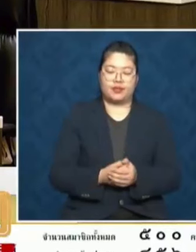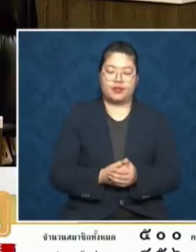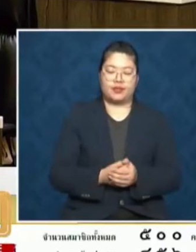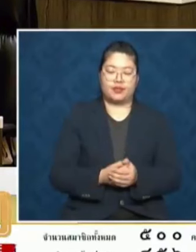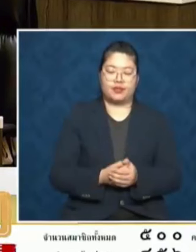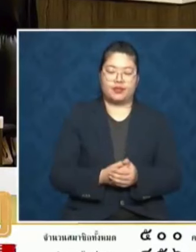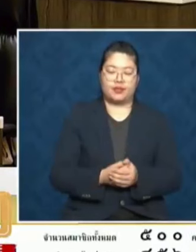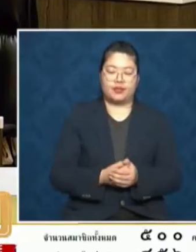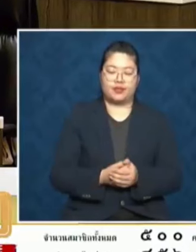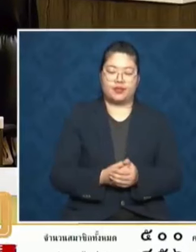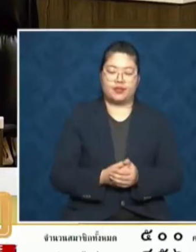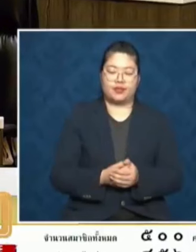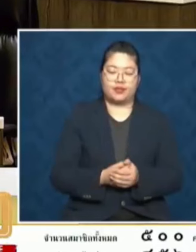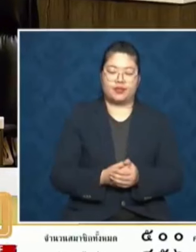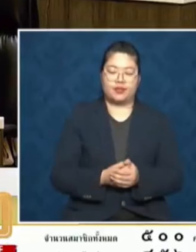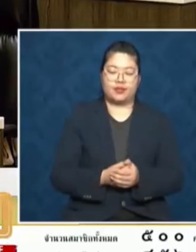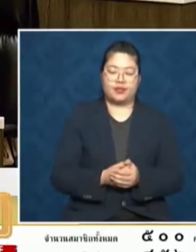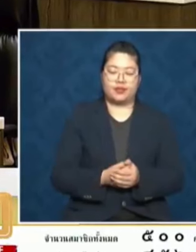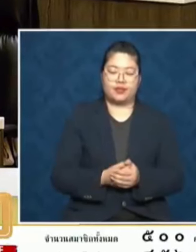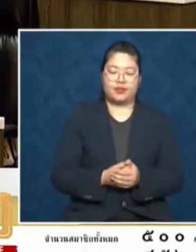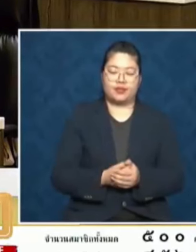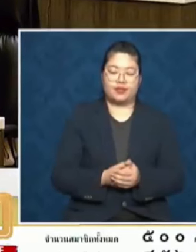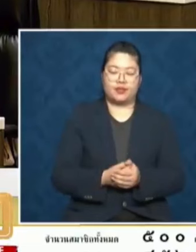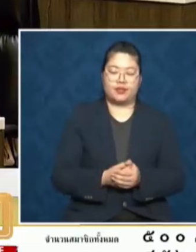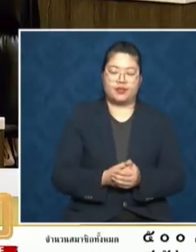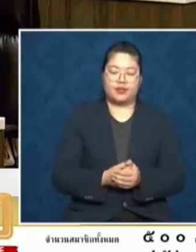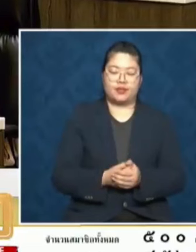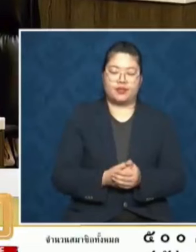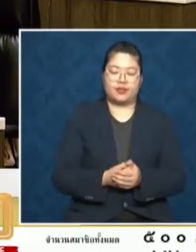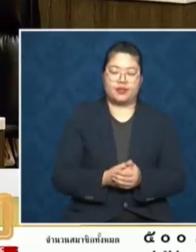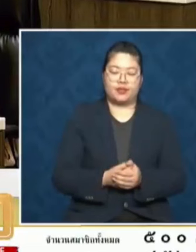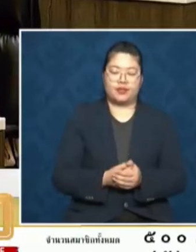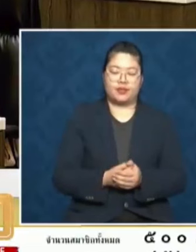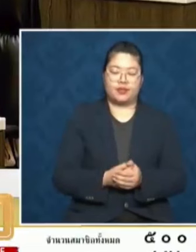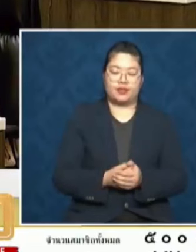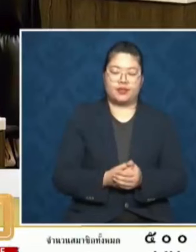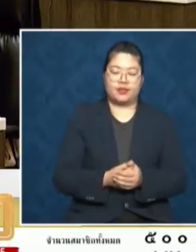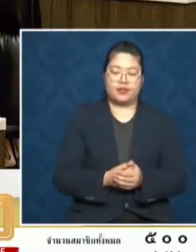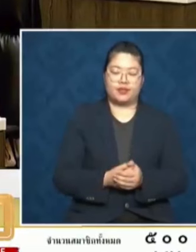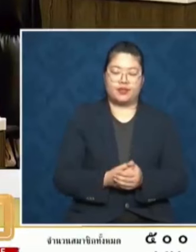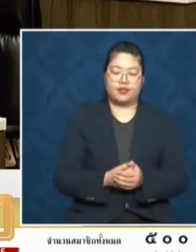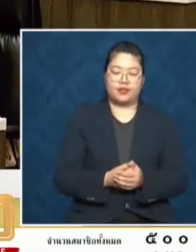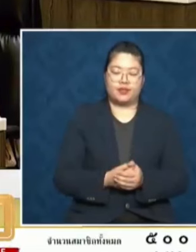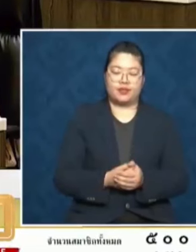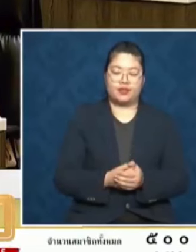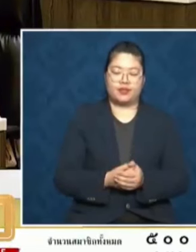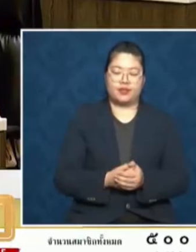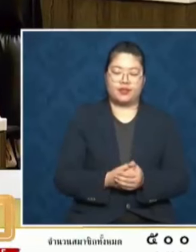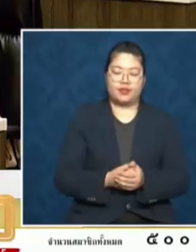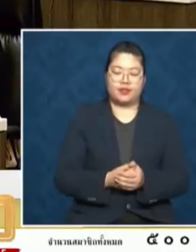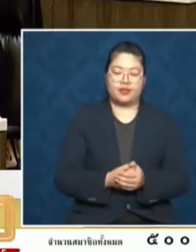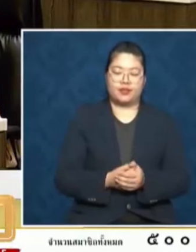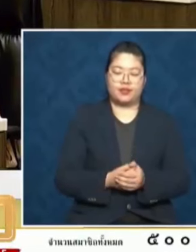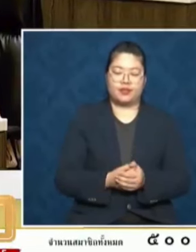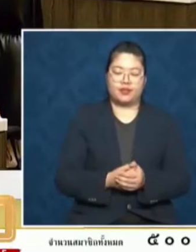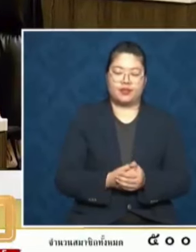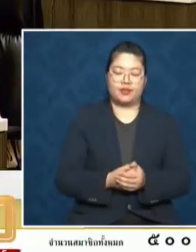ากลตัวหนึ่งที่ชื่อว่า Government Defense Integrity Index หรือเรียกสั้นๆว่าดัชนี